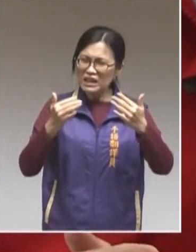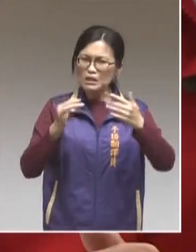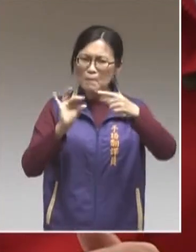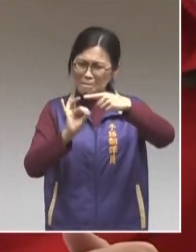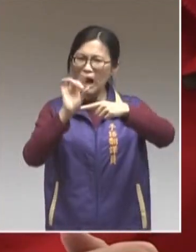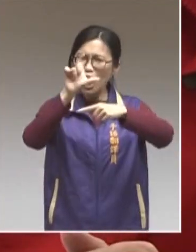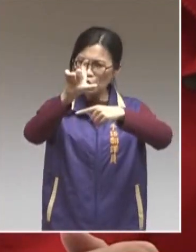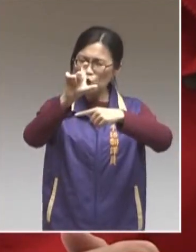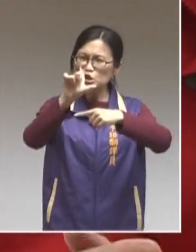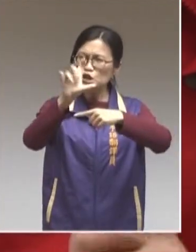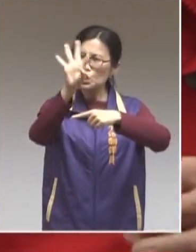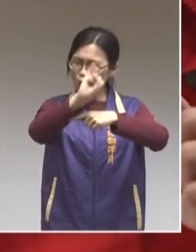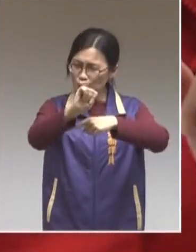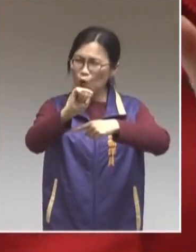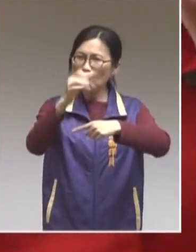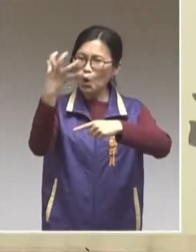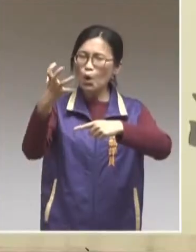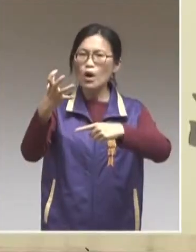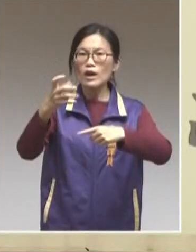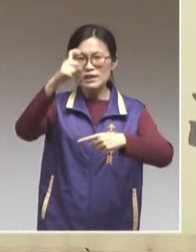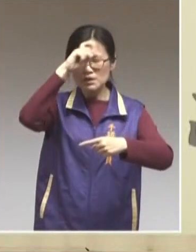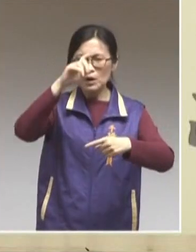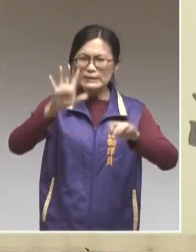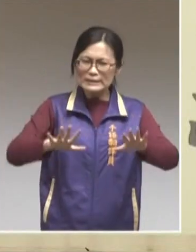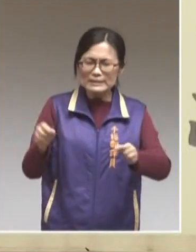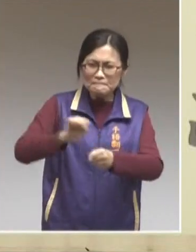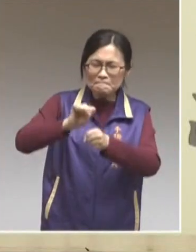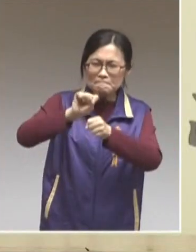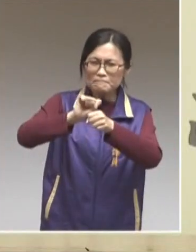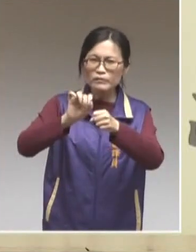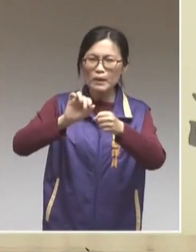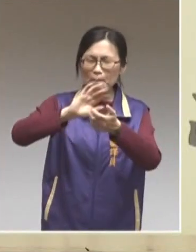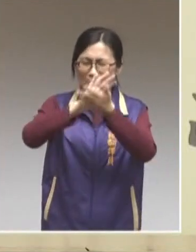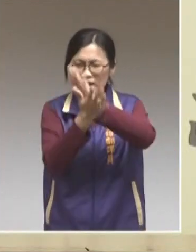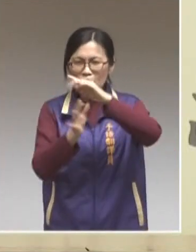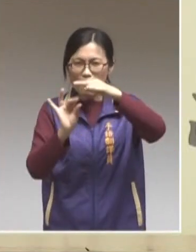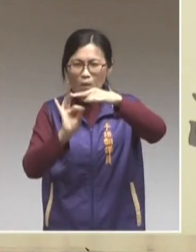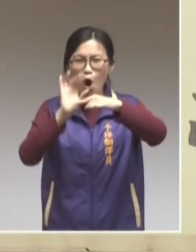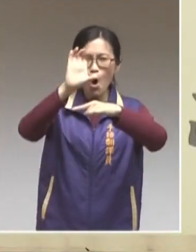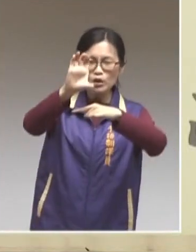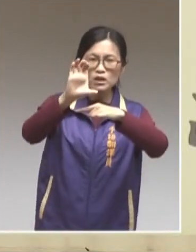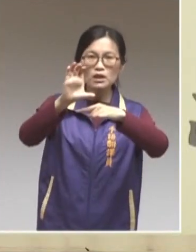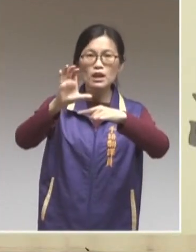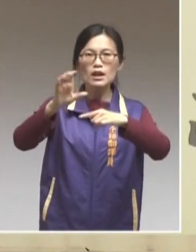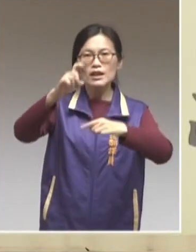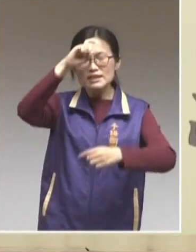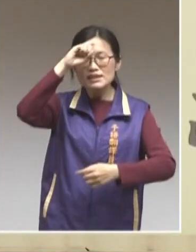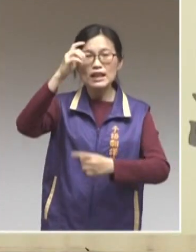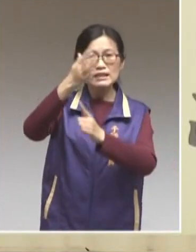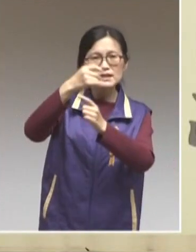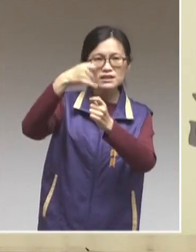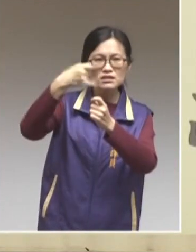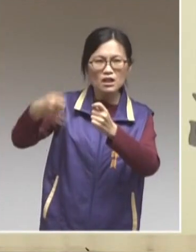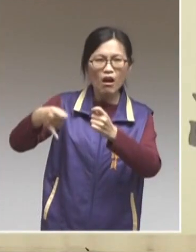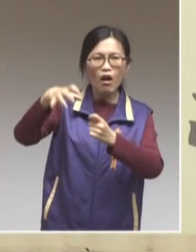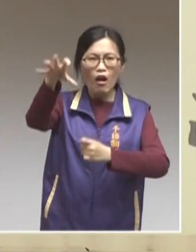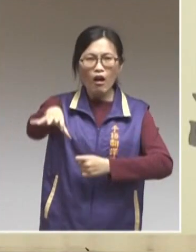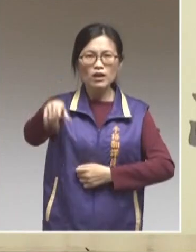六成多、啊、我们希望说今天能够达到90%、啊、那希望说在旗津地区、啊、能够